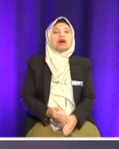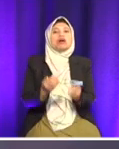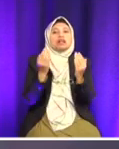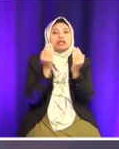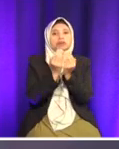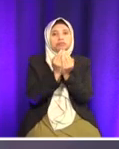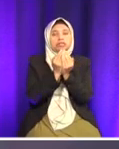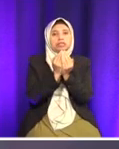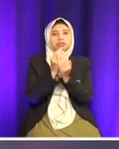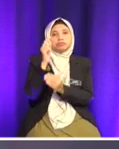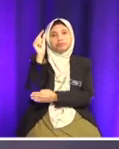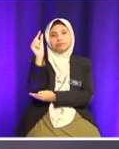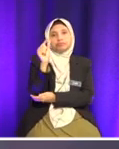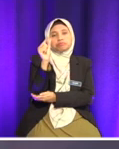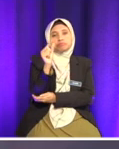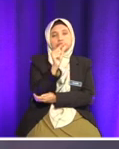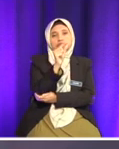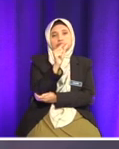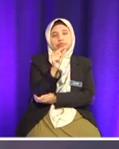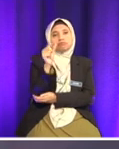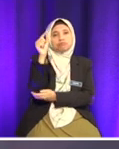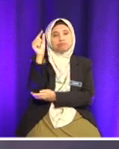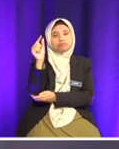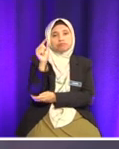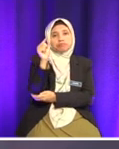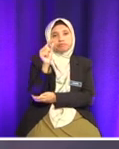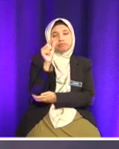Alhamdulillahirobbil alamin Wafa Assalamualaikum